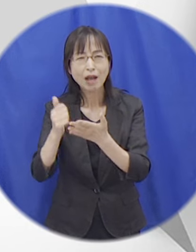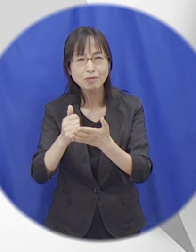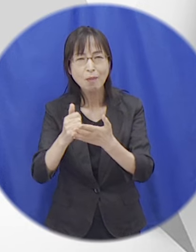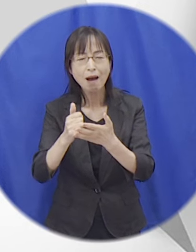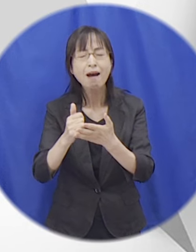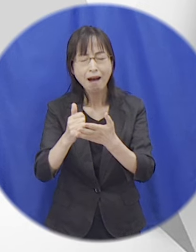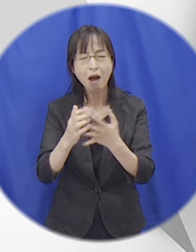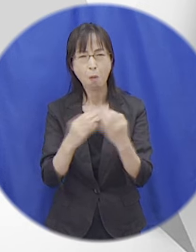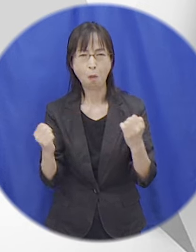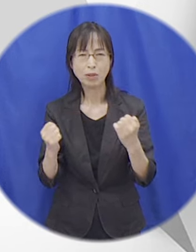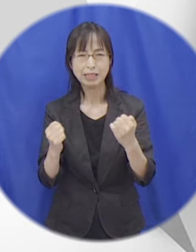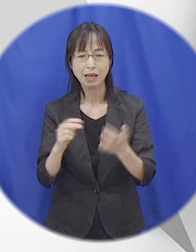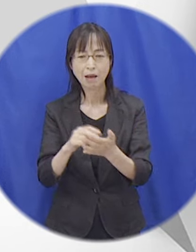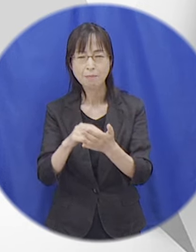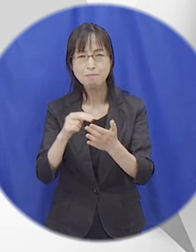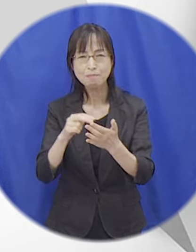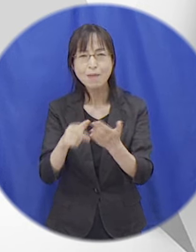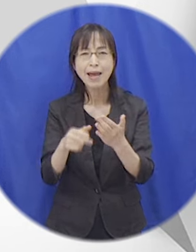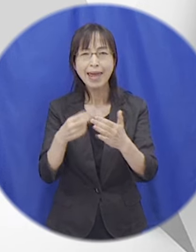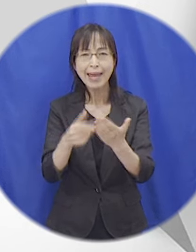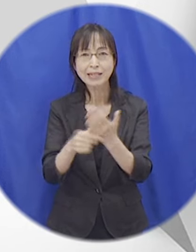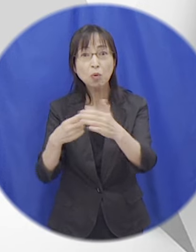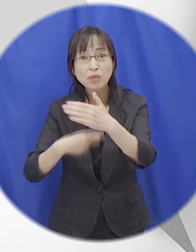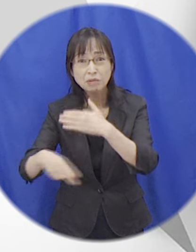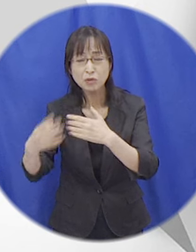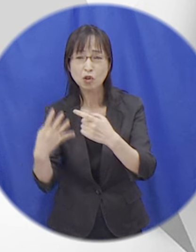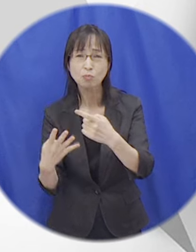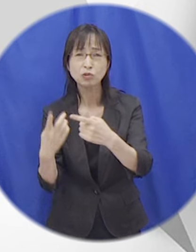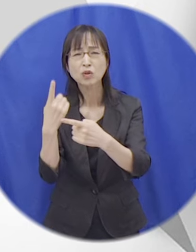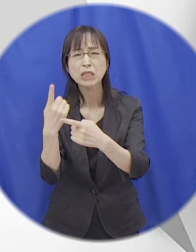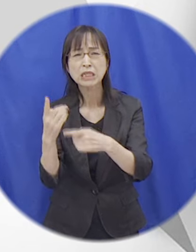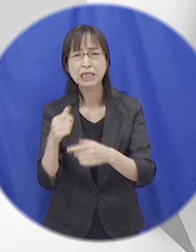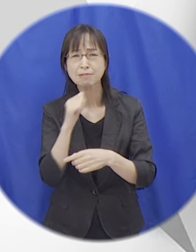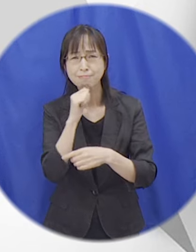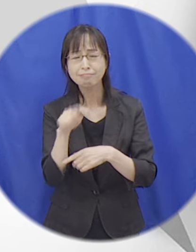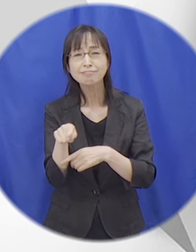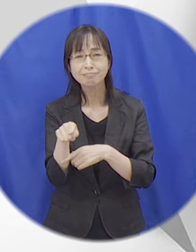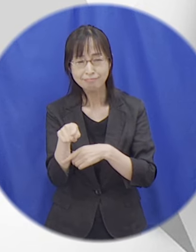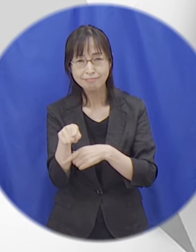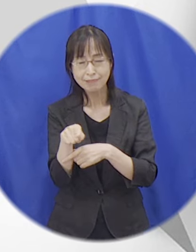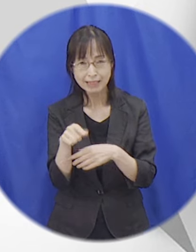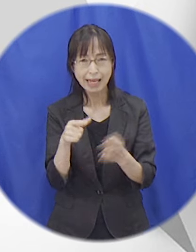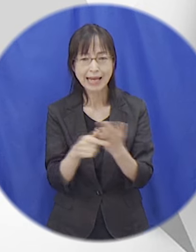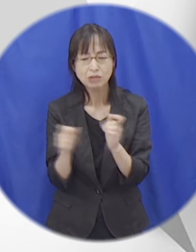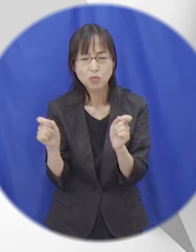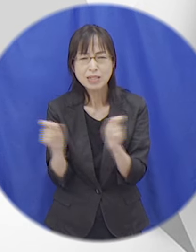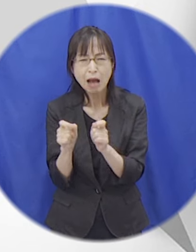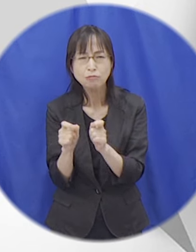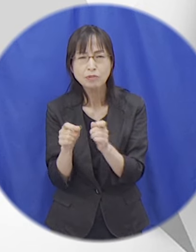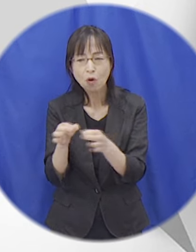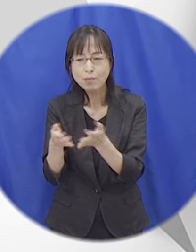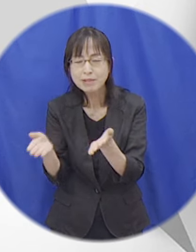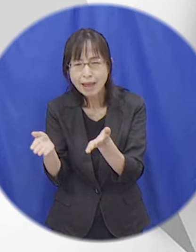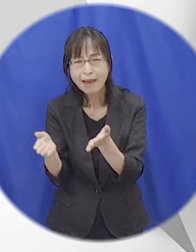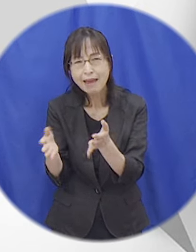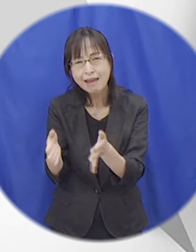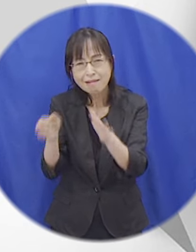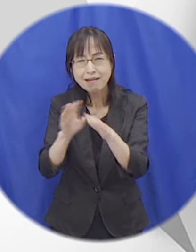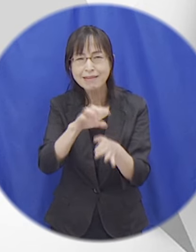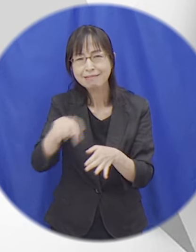にとどまってしまっていると。 はい、 しかも駅直結でさまざまな商業施設が立地していてですね、買い物自体はそこで済んでしまいます